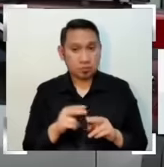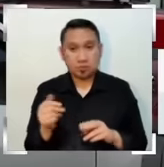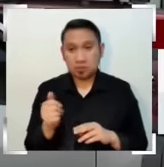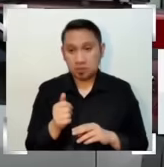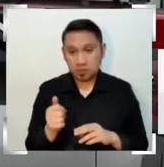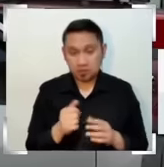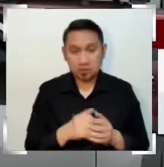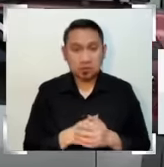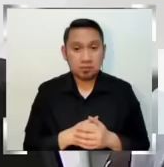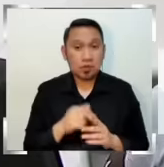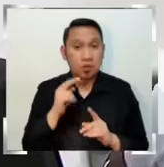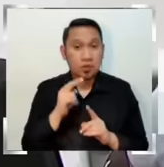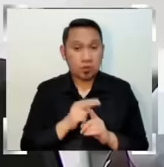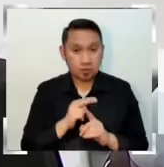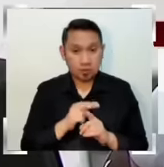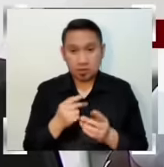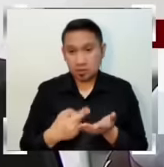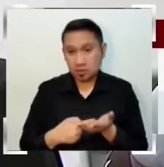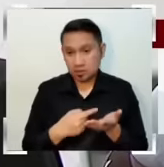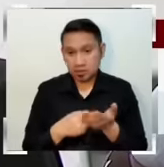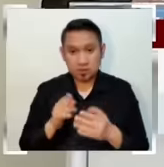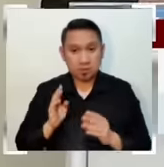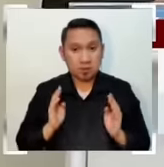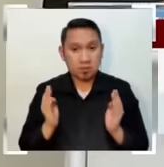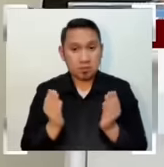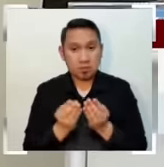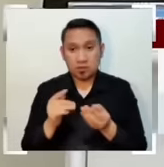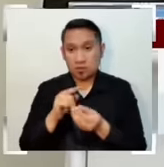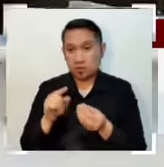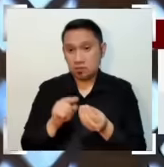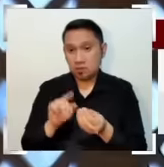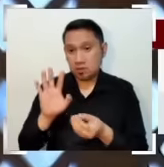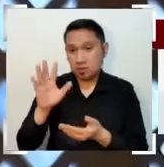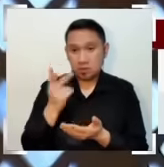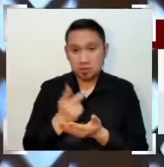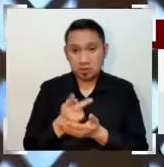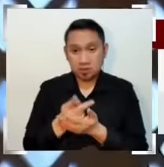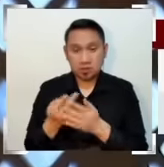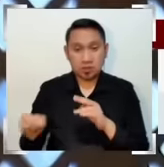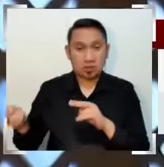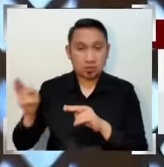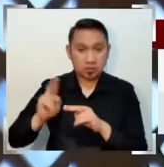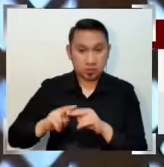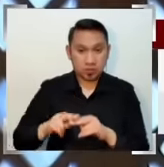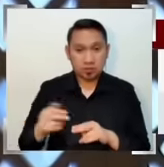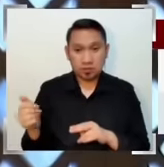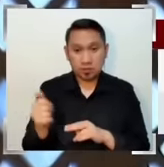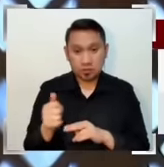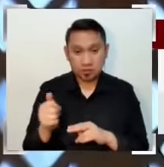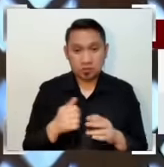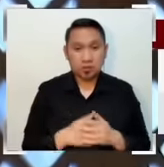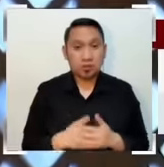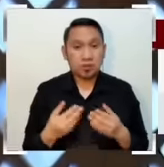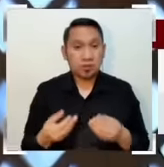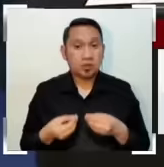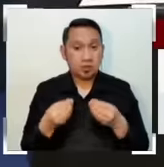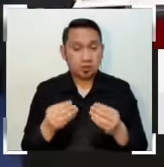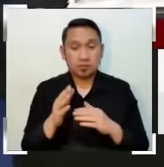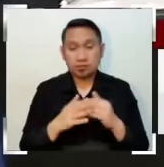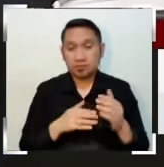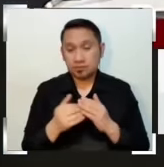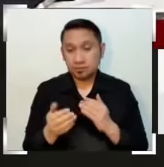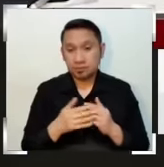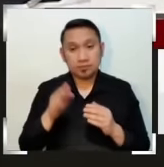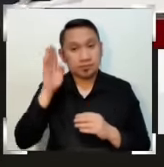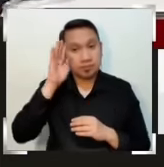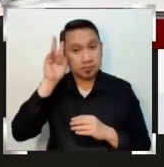Nobyembre pa rin tatalakay ng board ang nakabinbin pang 5 peso fare hike para makapagbigay ng konting ginhawa. Ipinag-utos ng Pangulo ang